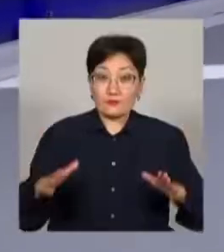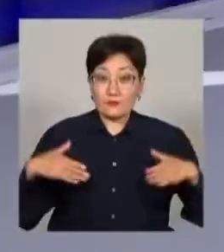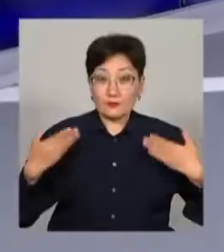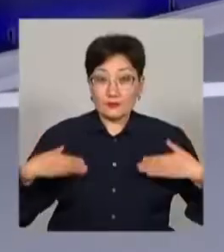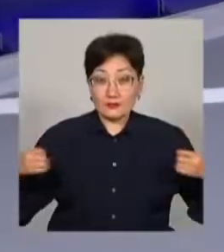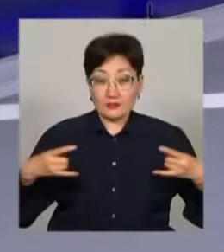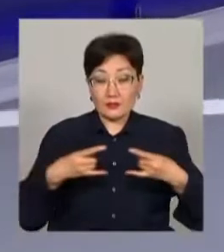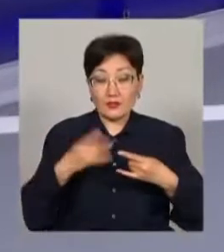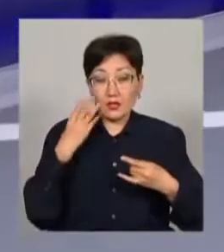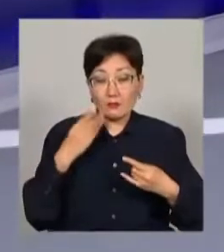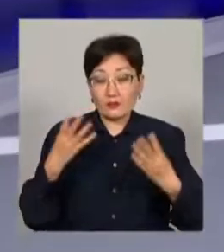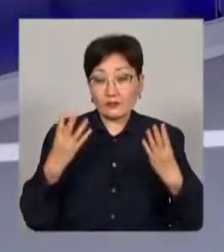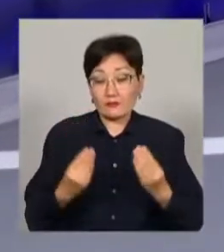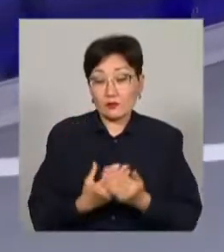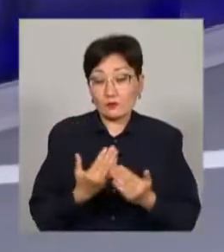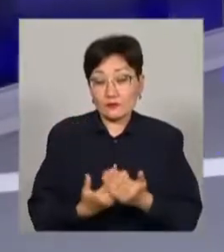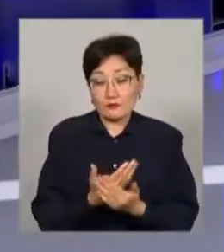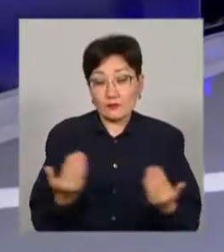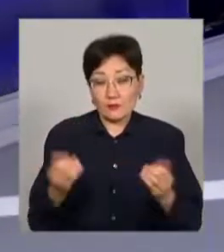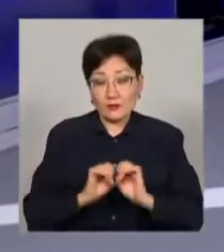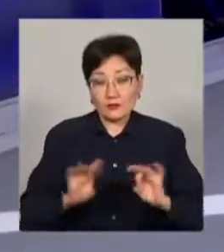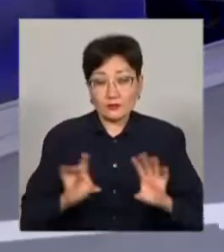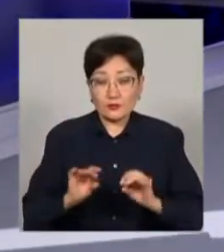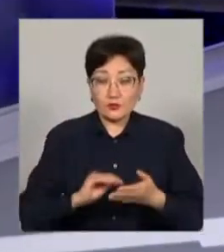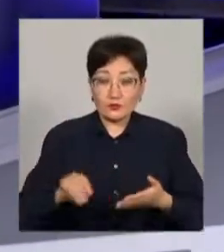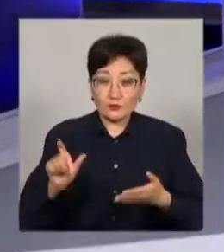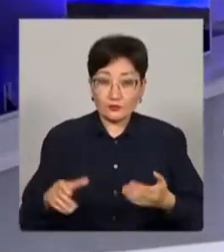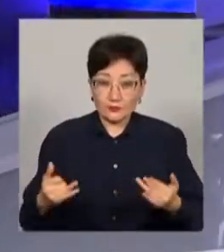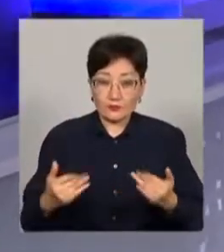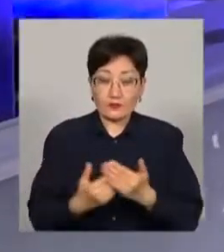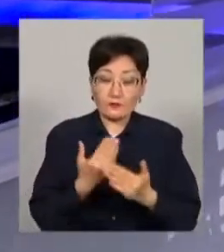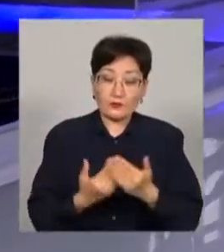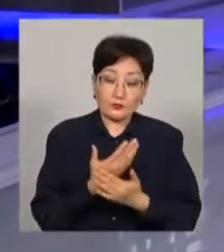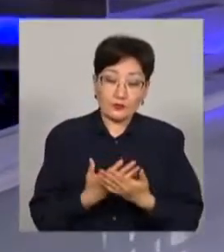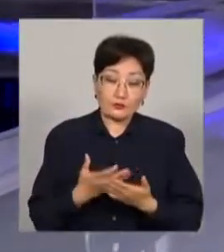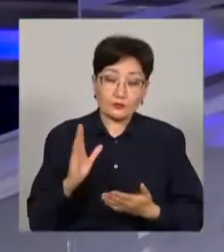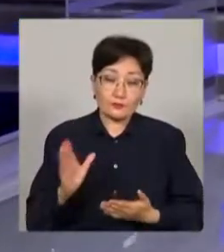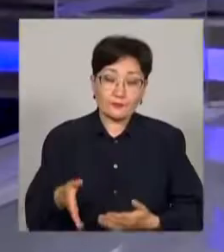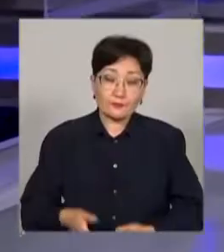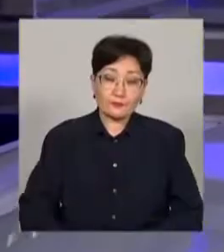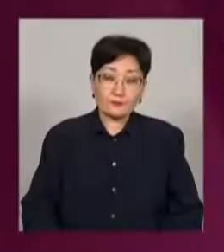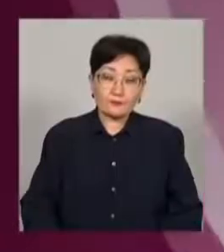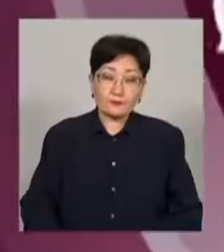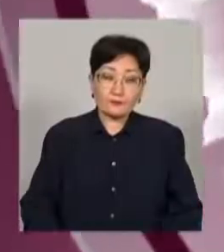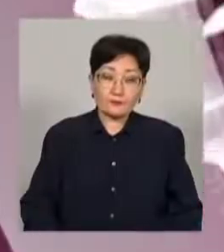Здравствуйте! В прямом эфире телеканала «Алматы новости» в студии Диас Махамбетов. И в начале коротко о главном к этому часу.